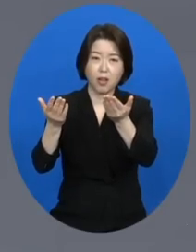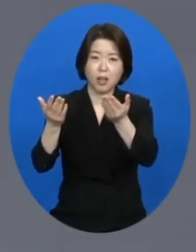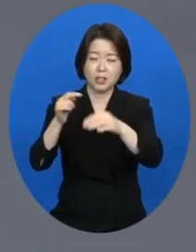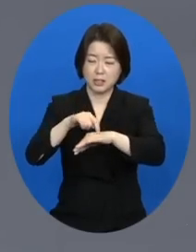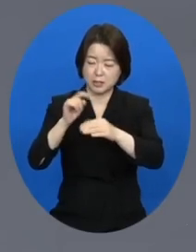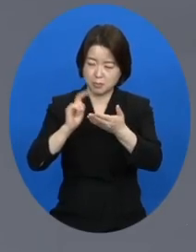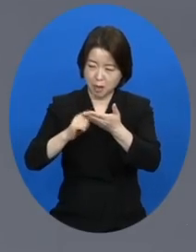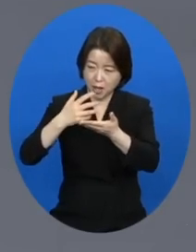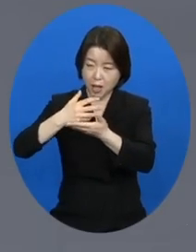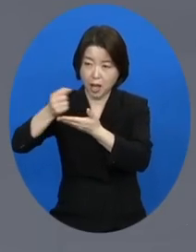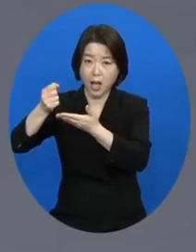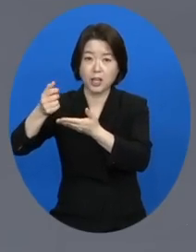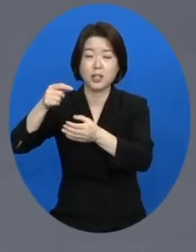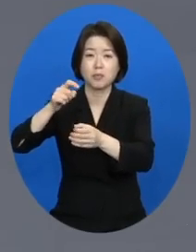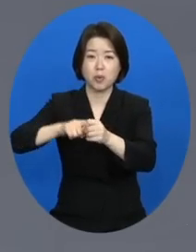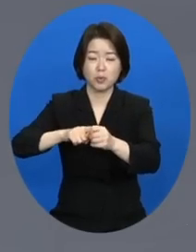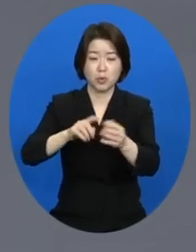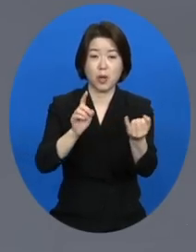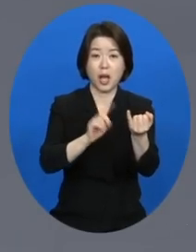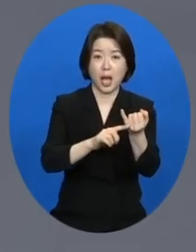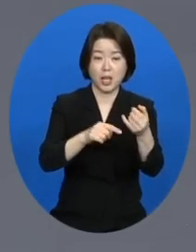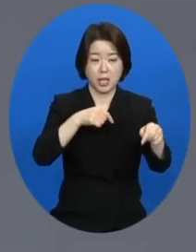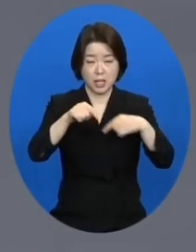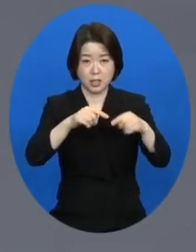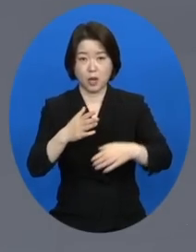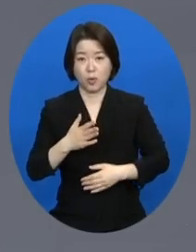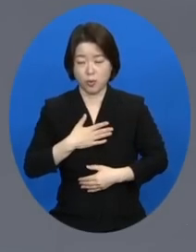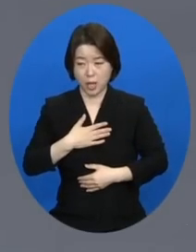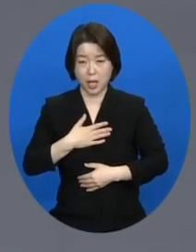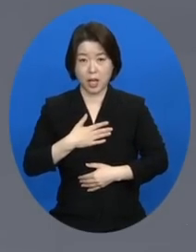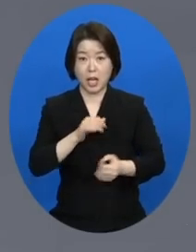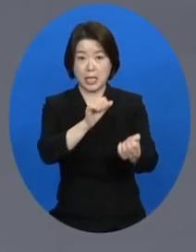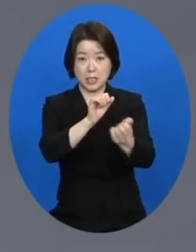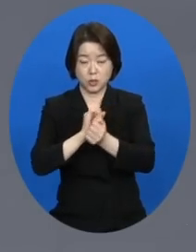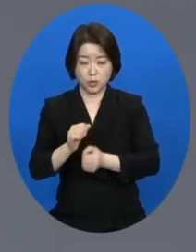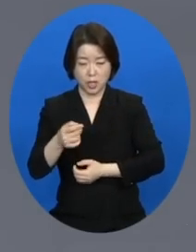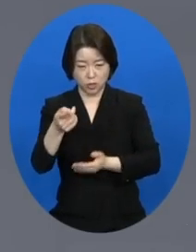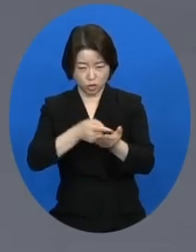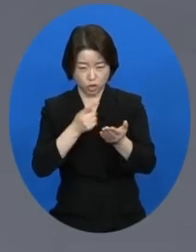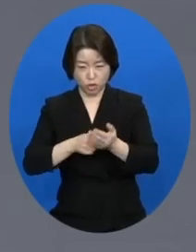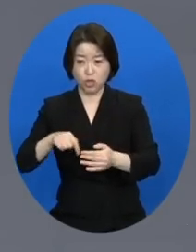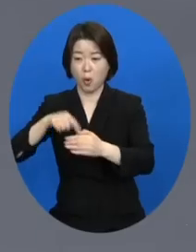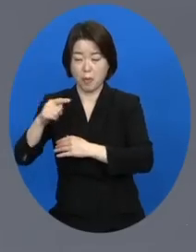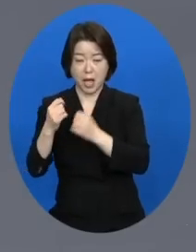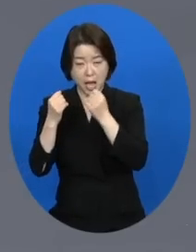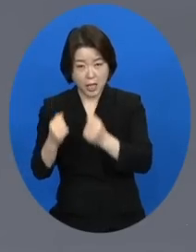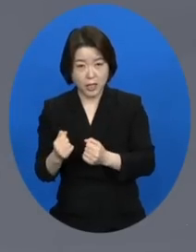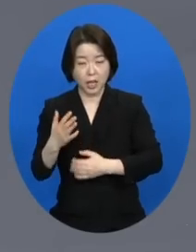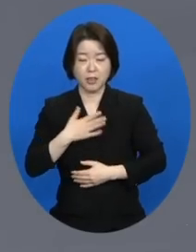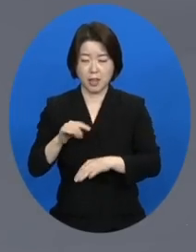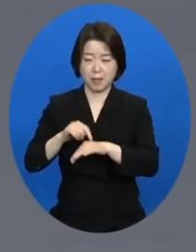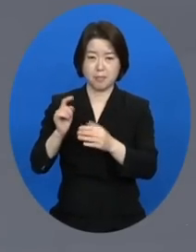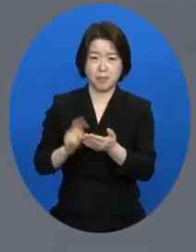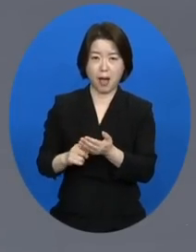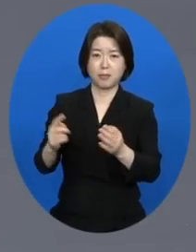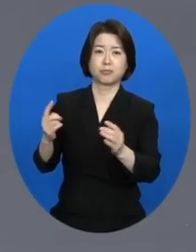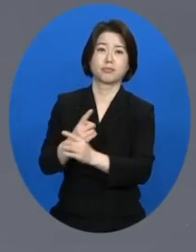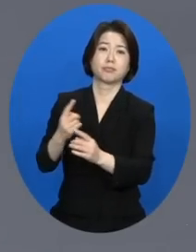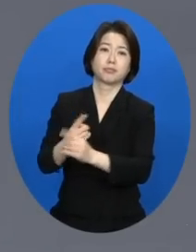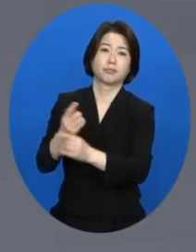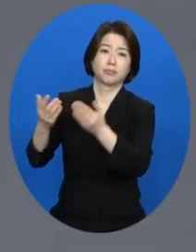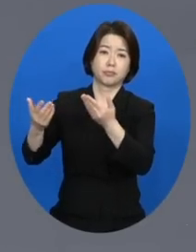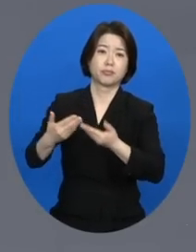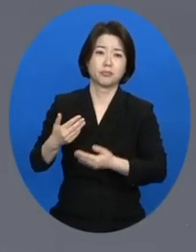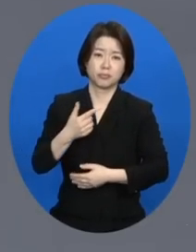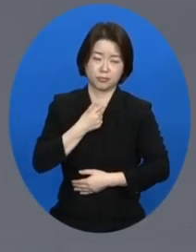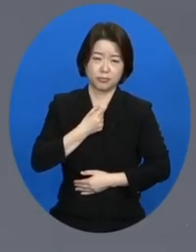전심을 받고자 아내를 다루시고 또한 저도 그 수술실 바깥에서 제 마음을 다루시기를